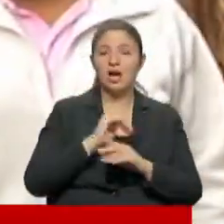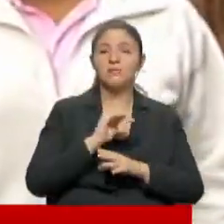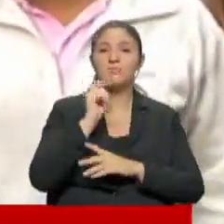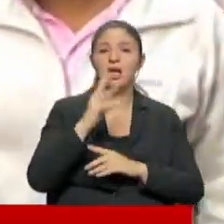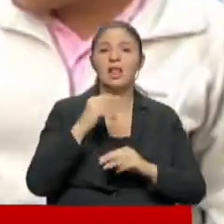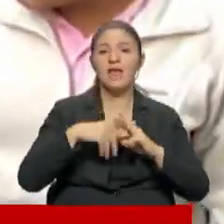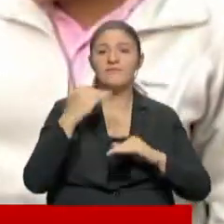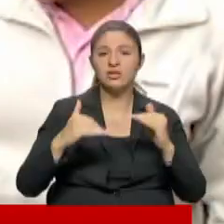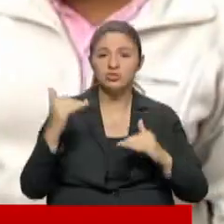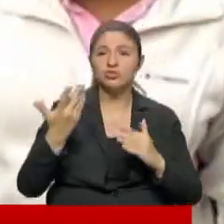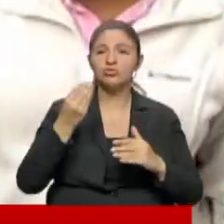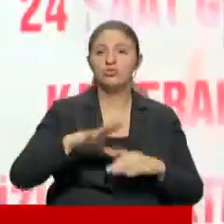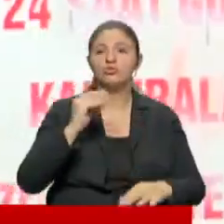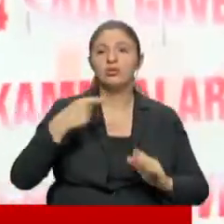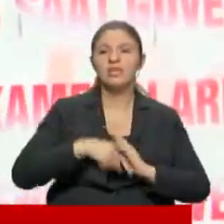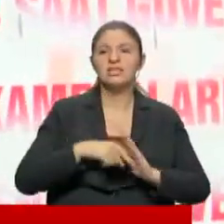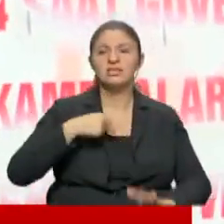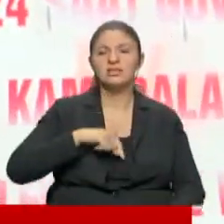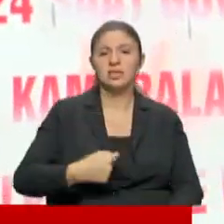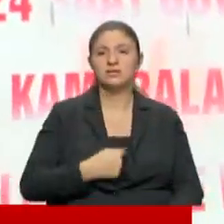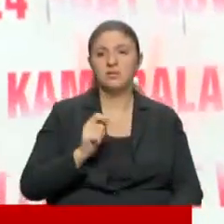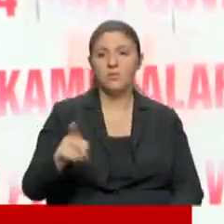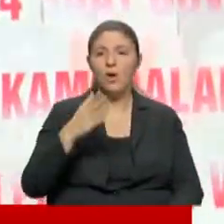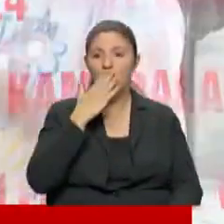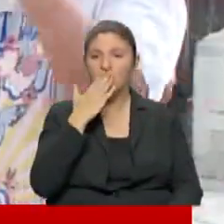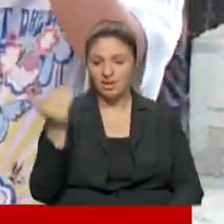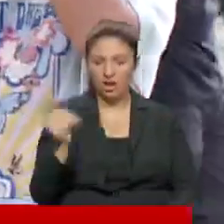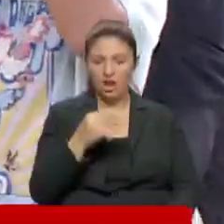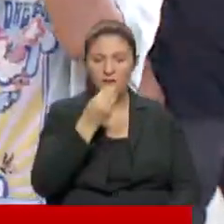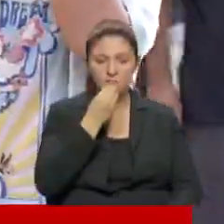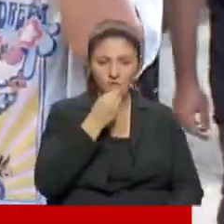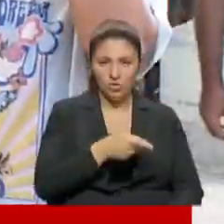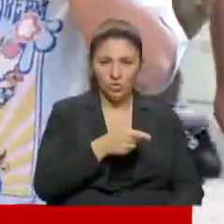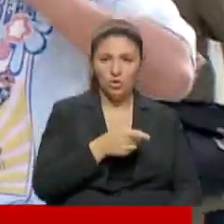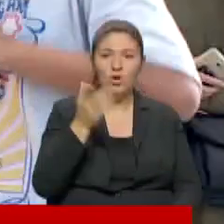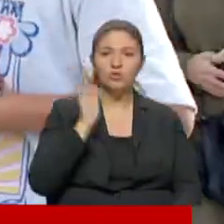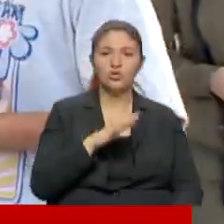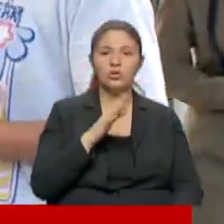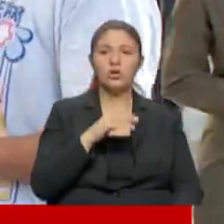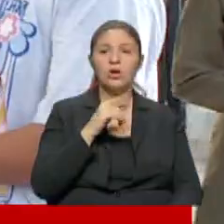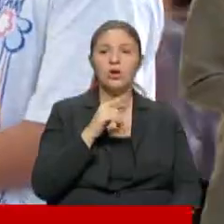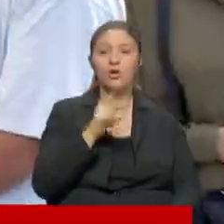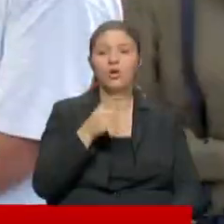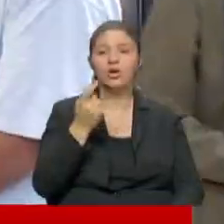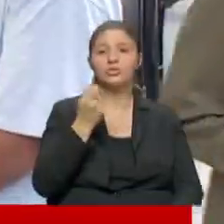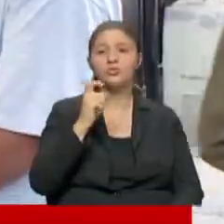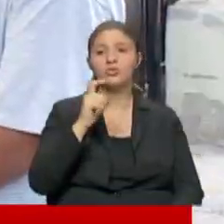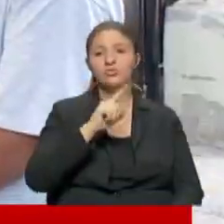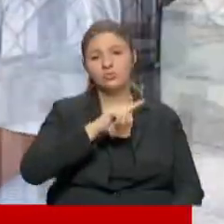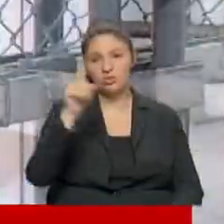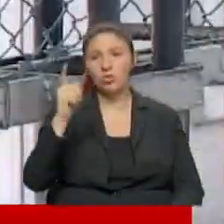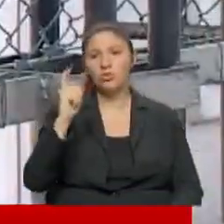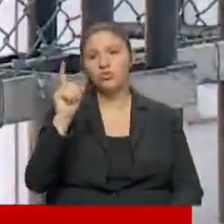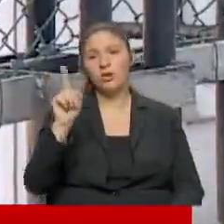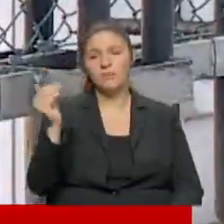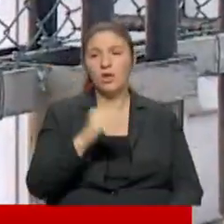pahalılığını, enflasyonu çocuklar da çok derinden hissediyor. Okuldan geliyor, yemeğini yiyor. Sonra o işe 9-10 gibi geliyor